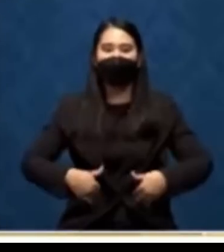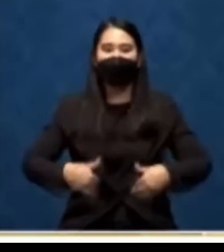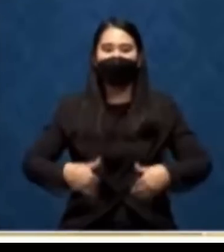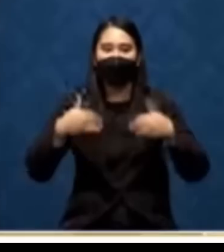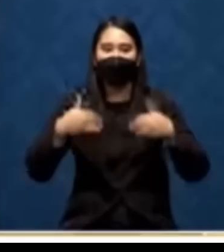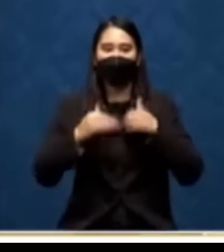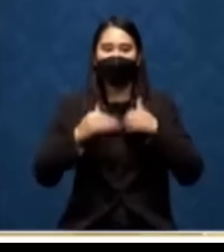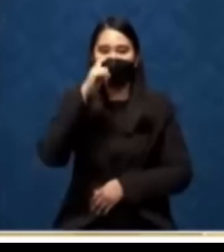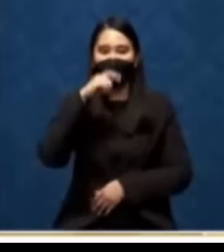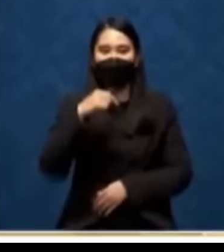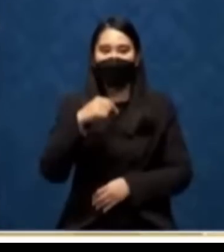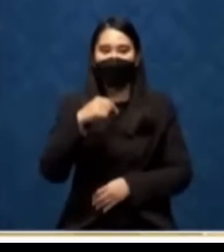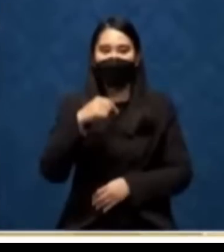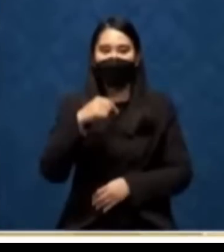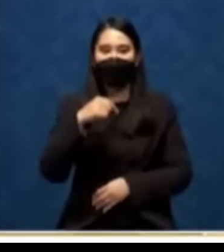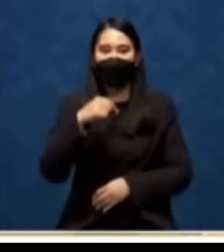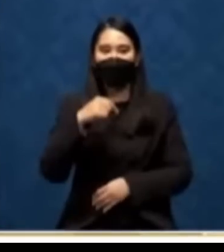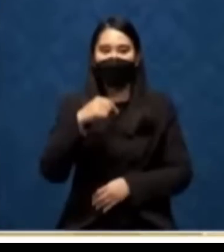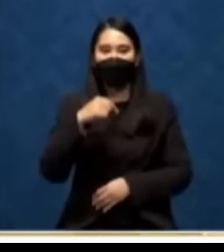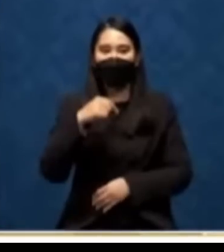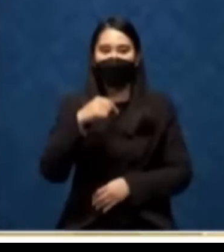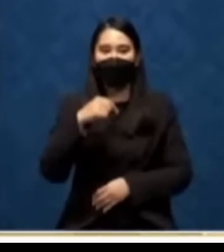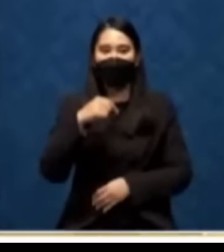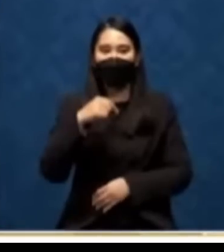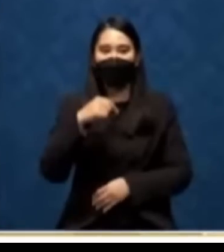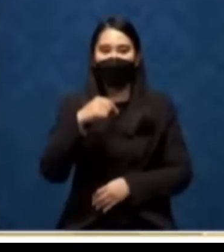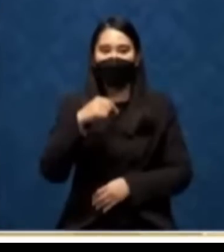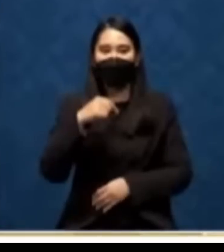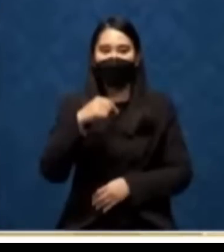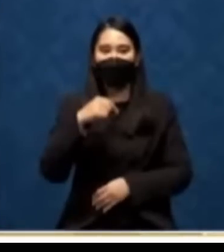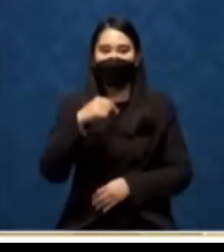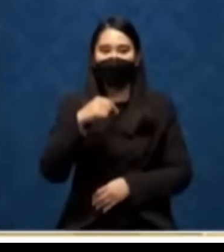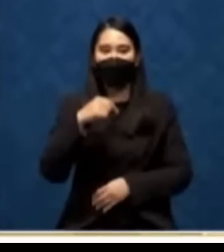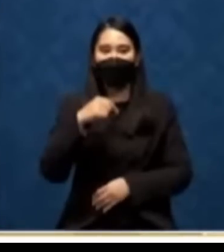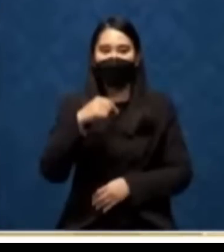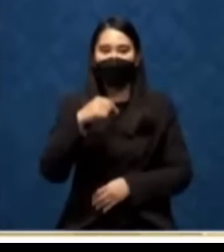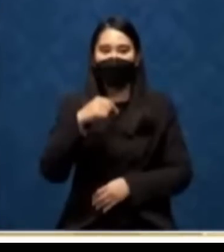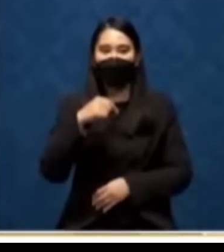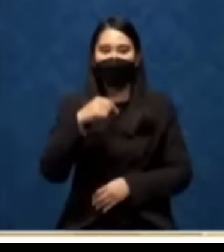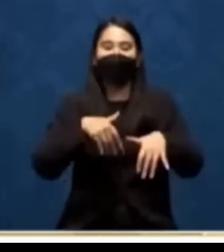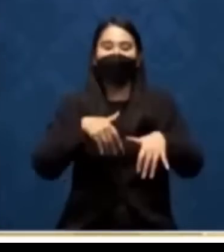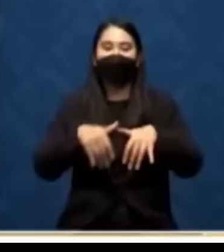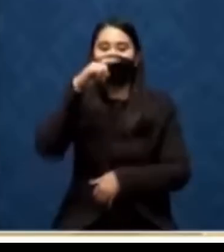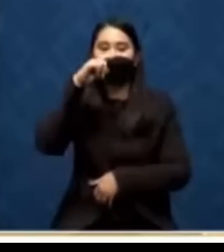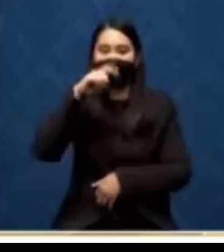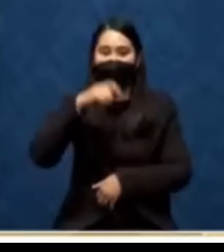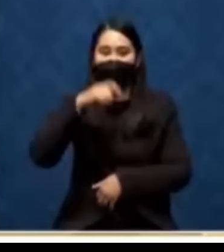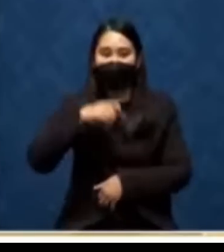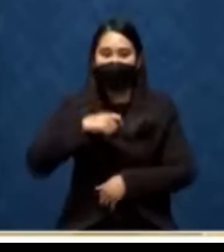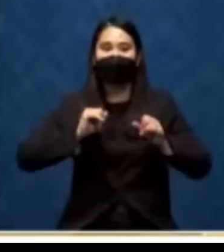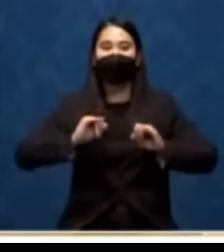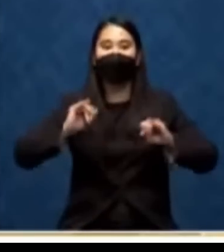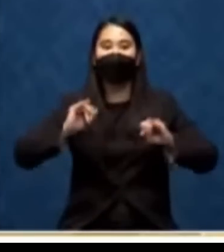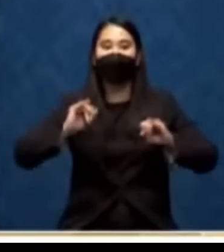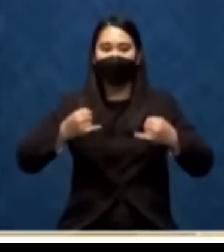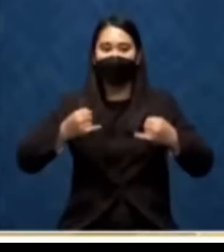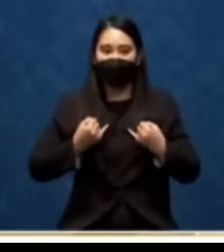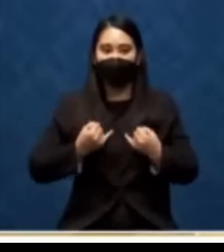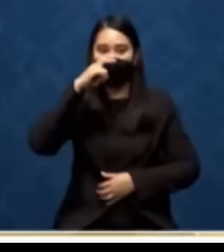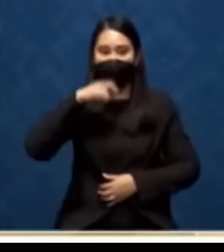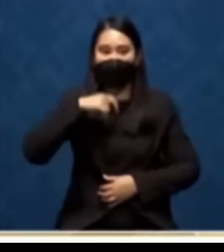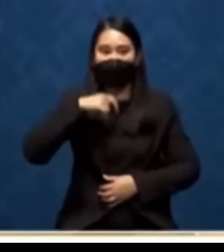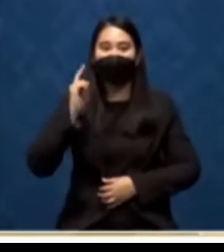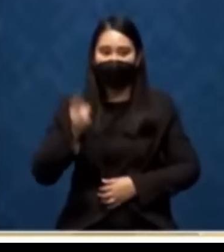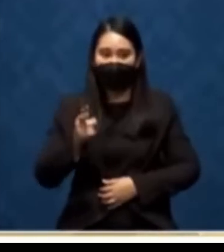ต่อไปหรือจะได้เวลาแล้วที่พี่น้องประชาชนผู้เป็นเจ้าของบ้านที่แท้จริงจะร่วมกันไล่ตะเ